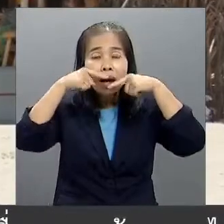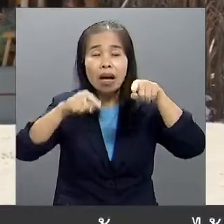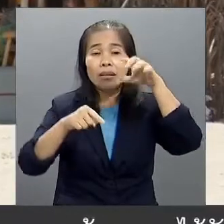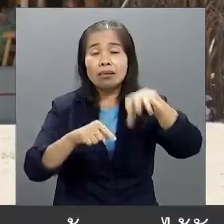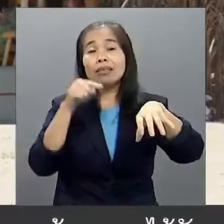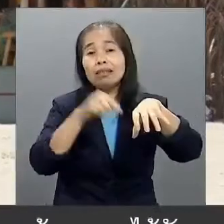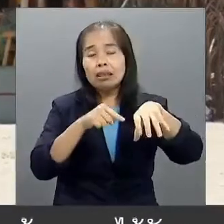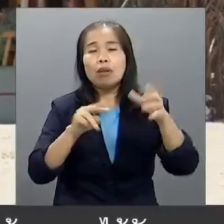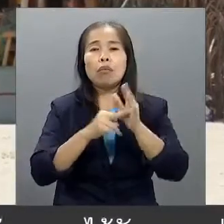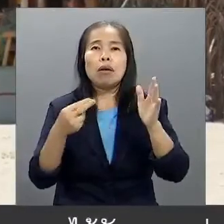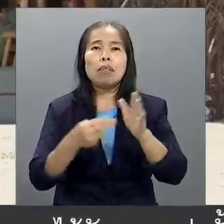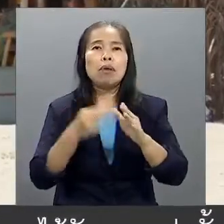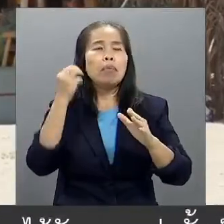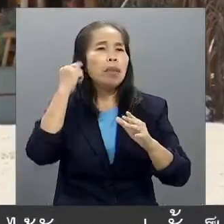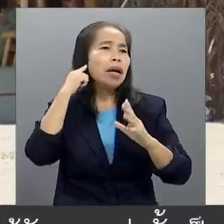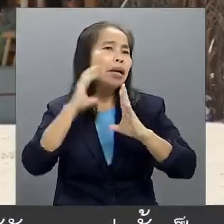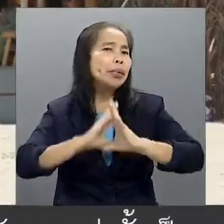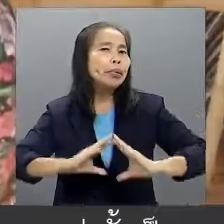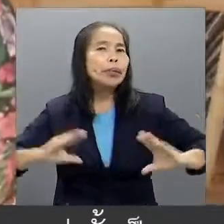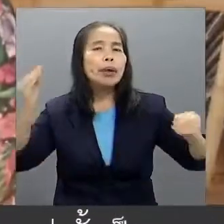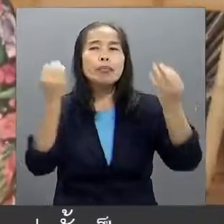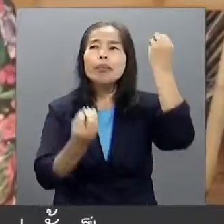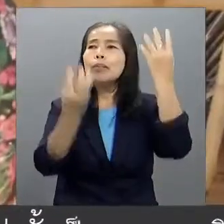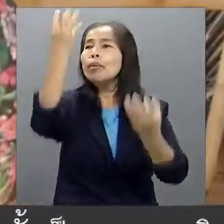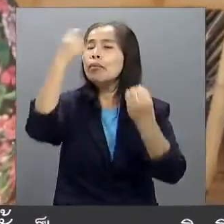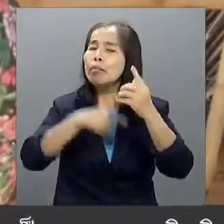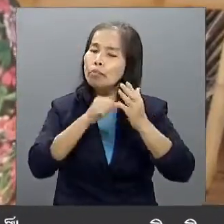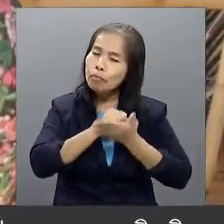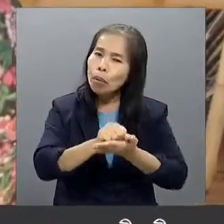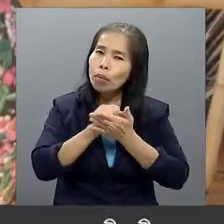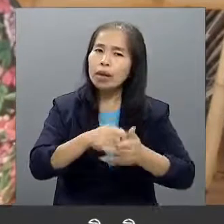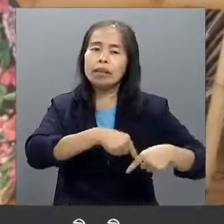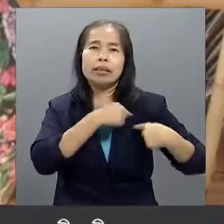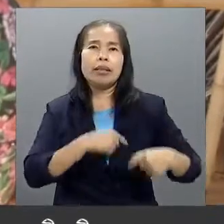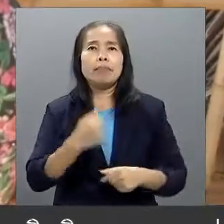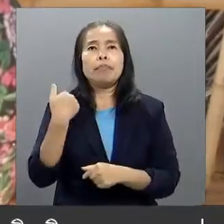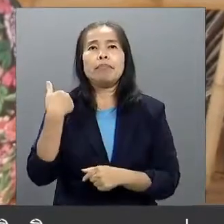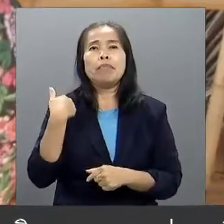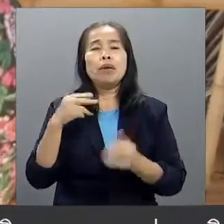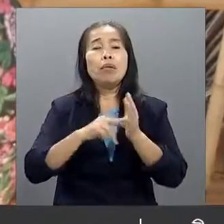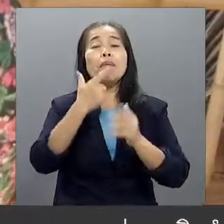บ้านเมืองสงบ ประชาชนรักการให้บริการเป็รองเพียงจัหวดแ่ห้สอนค่ะ